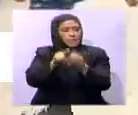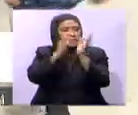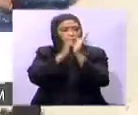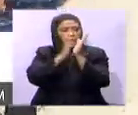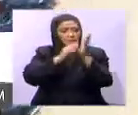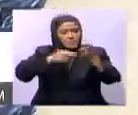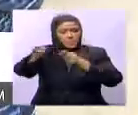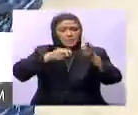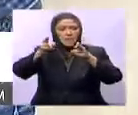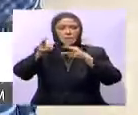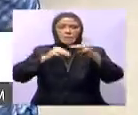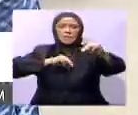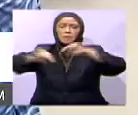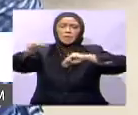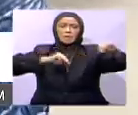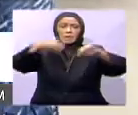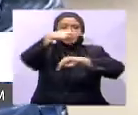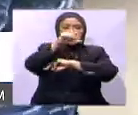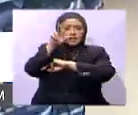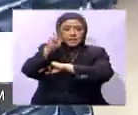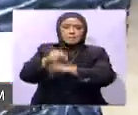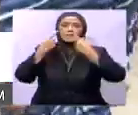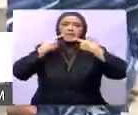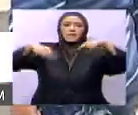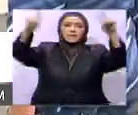pengurusan PLKN yang dilihat berjaya menguruskan setiap